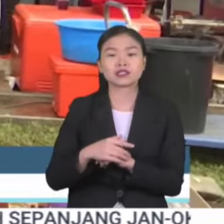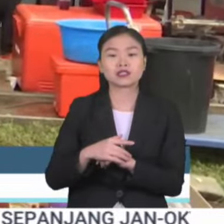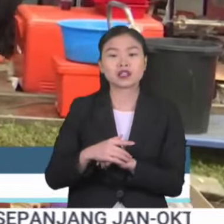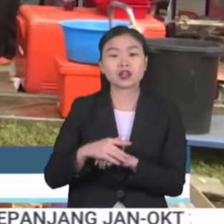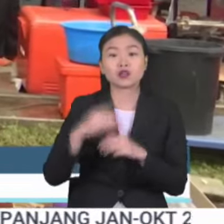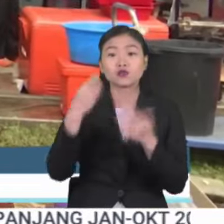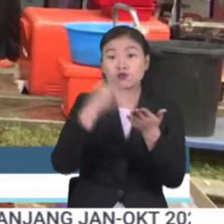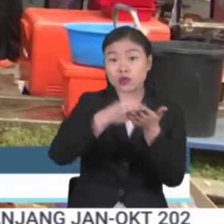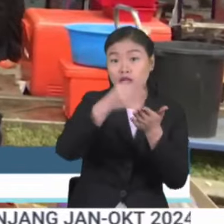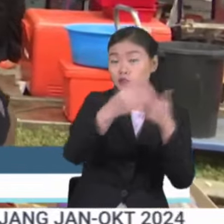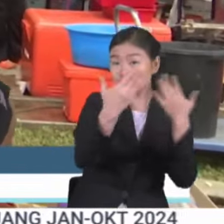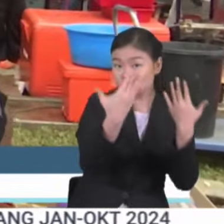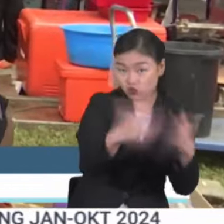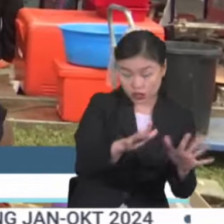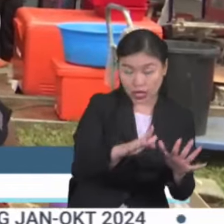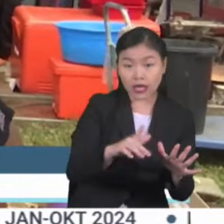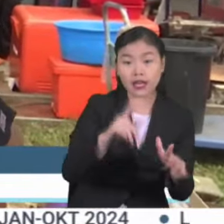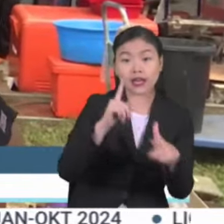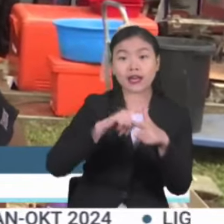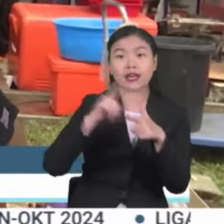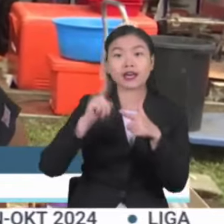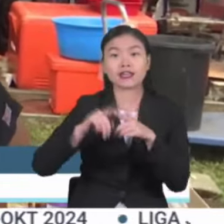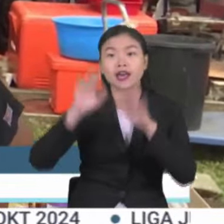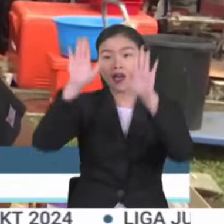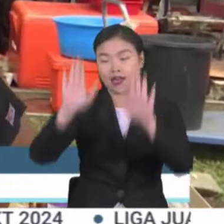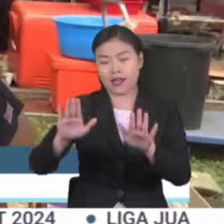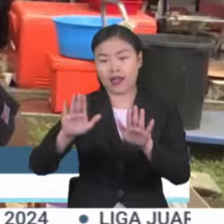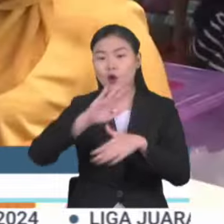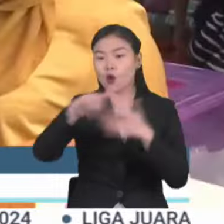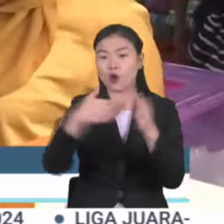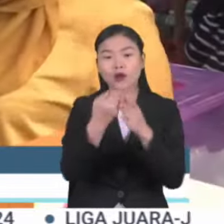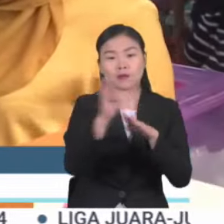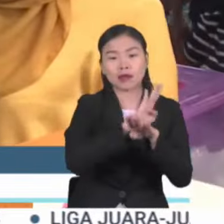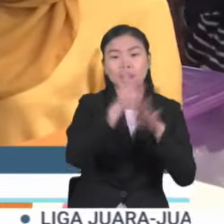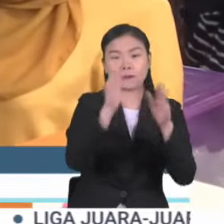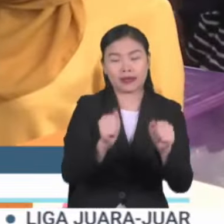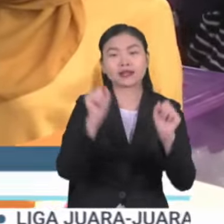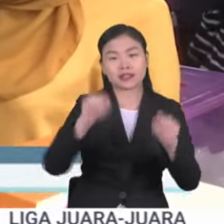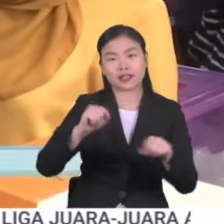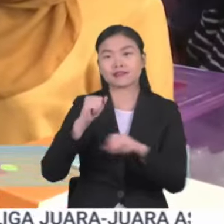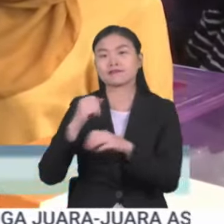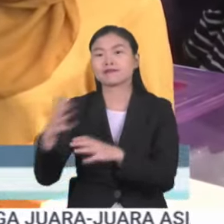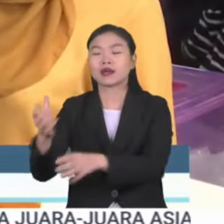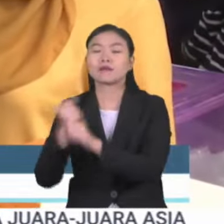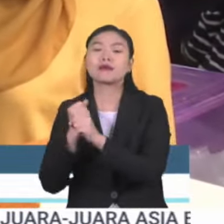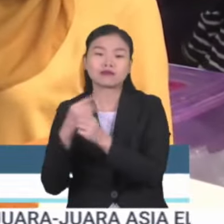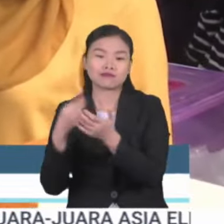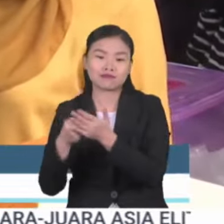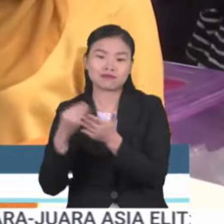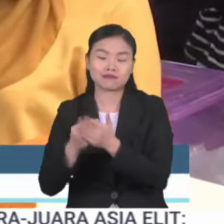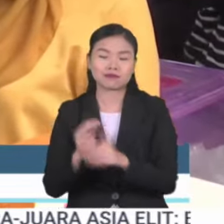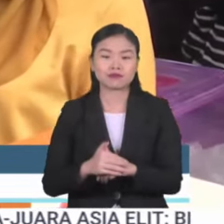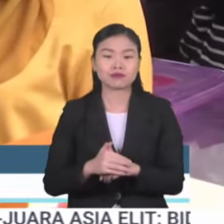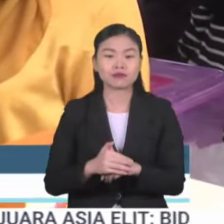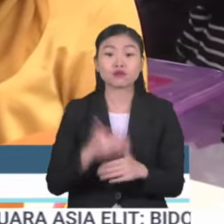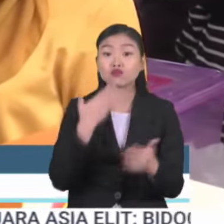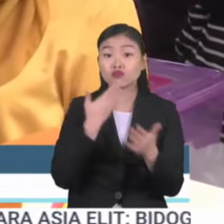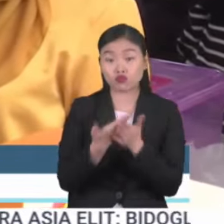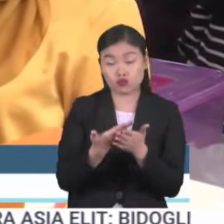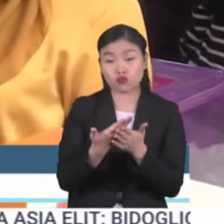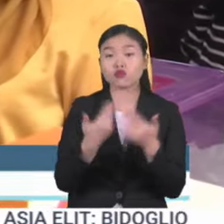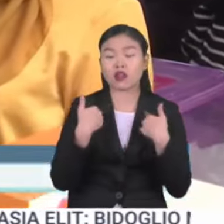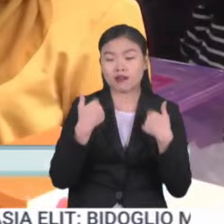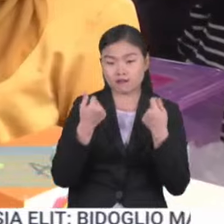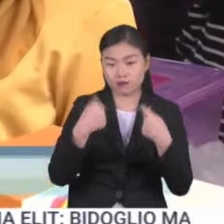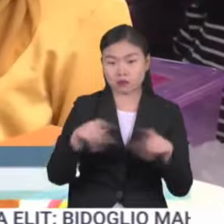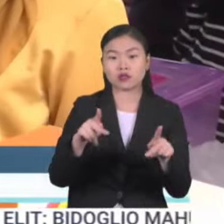hari Ahad esok dengan penganjur lah. Peluang lah kalau ada anjuran macam ini sebab kami ni